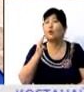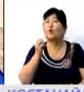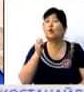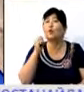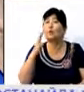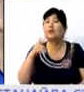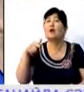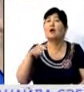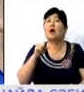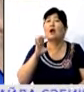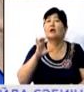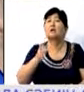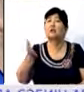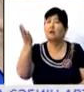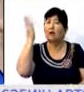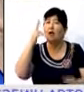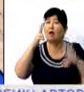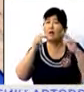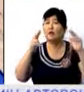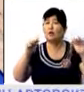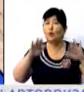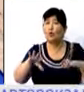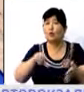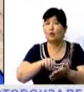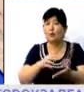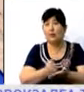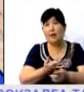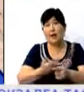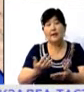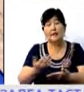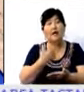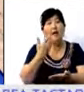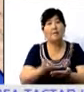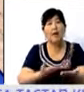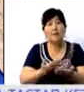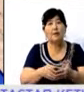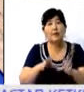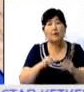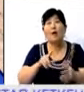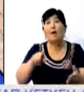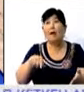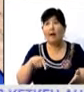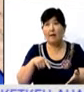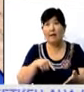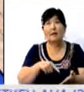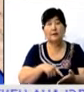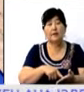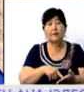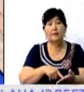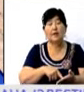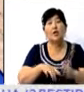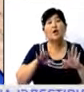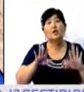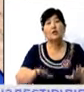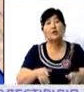14-15 ғасырдағы кесененің орны болып табылады. Қазіргі жиналған мәлімет бойынша қаланы